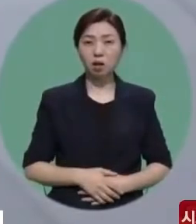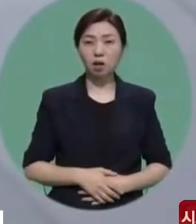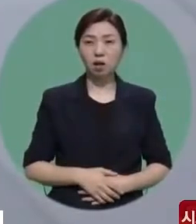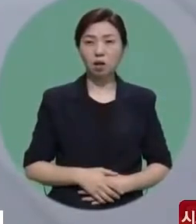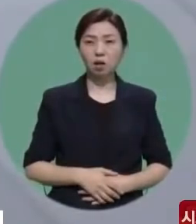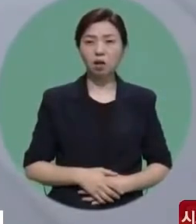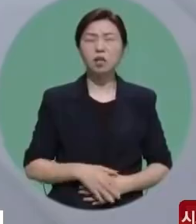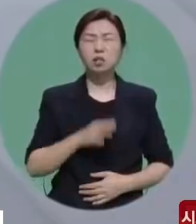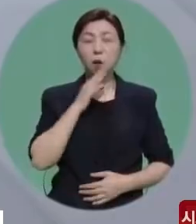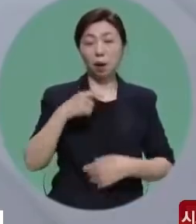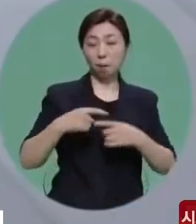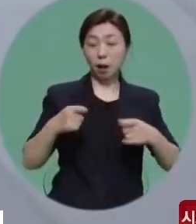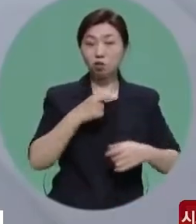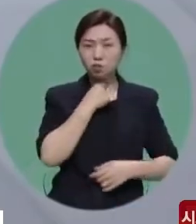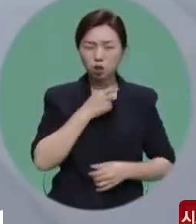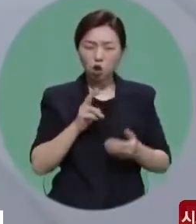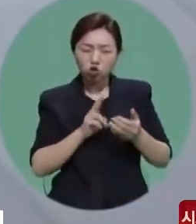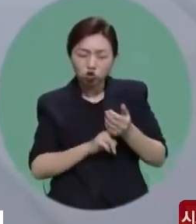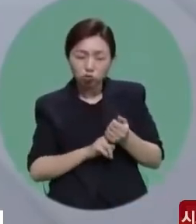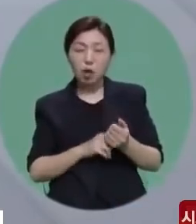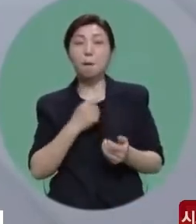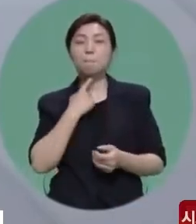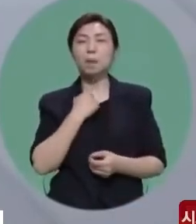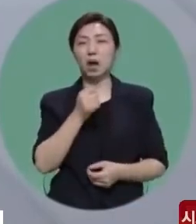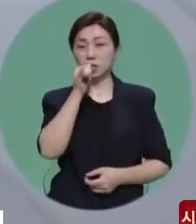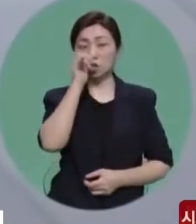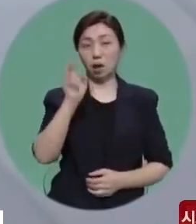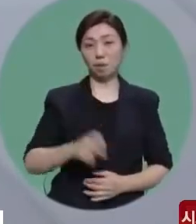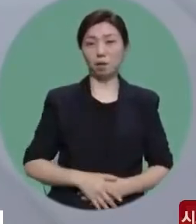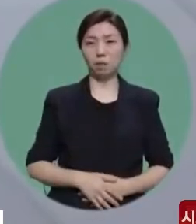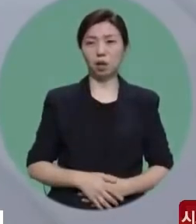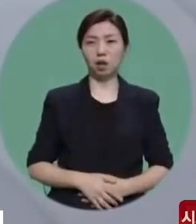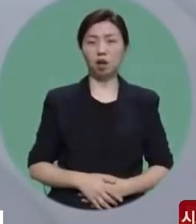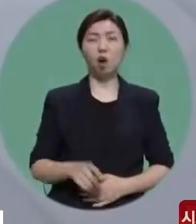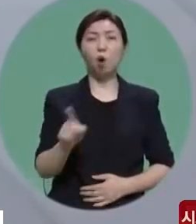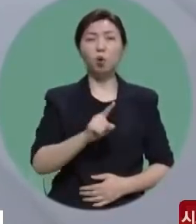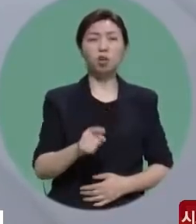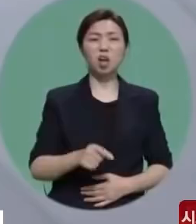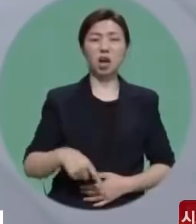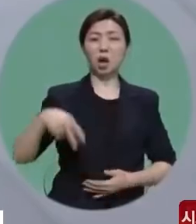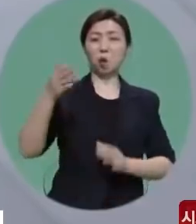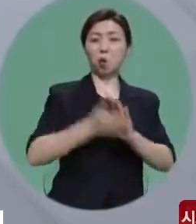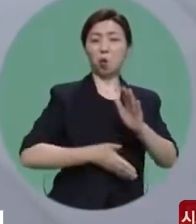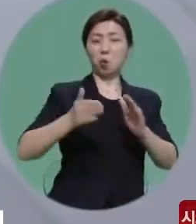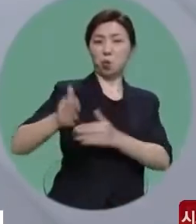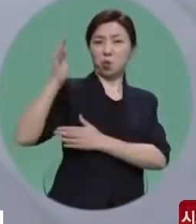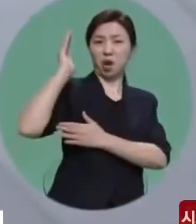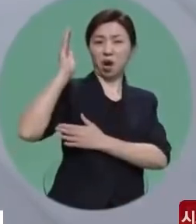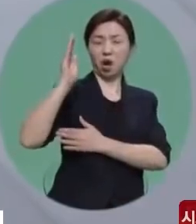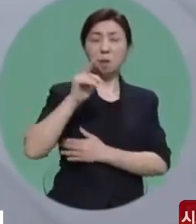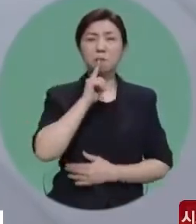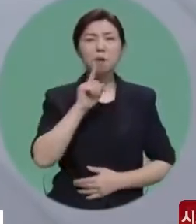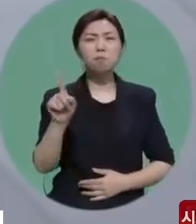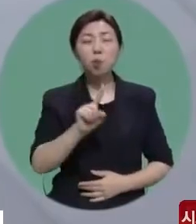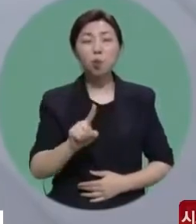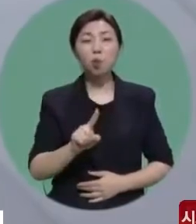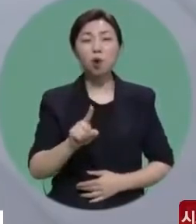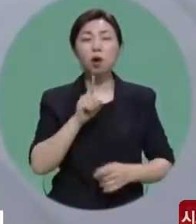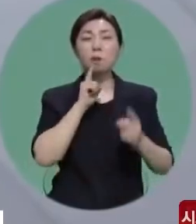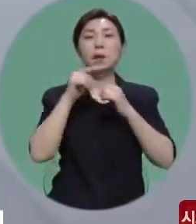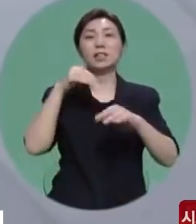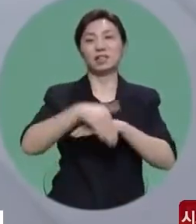거지 내가 이렇게 한다는 게 아니고 어떻게 대놓고 말할 수 있냐 이 뜻이었다 는 한 말씀 드리고요 두번째 아까 그래도